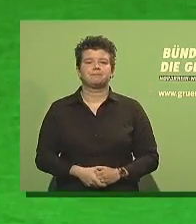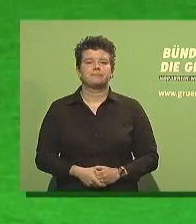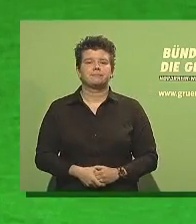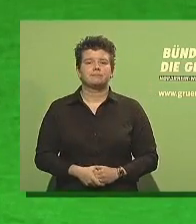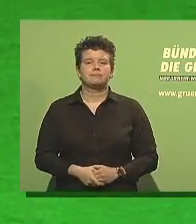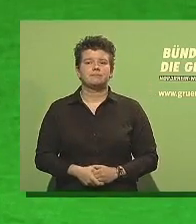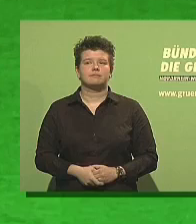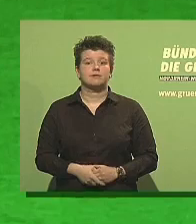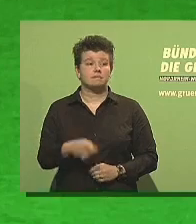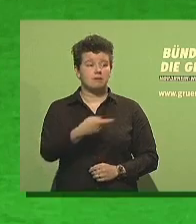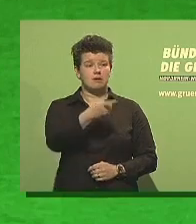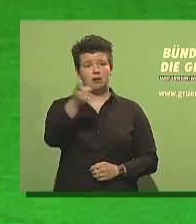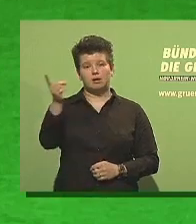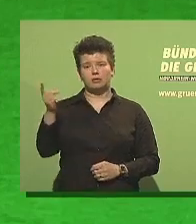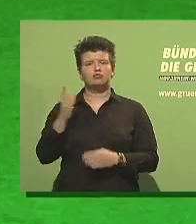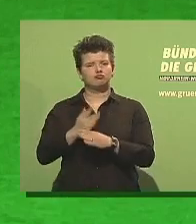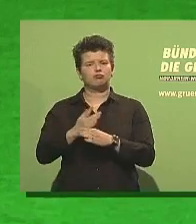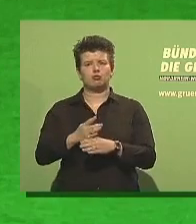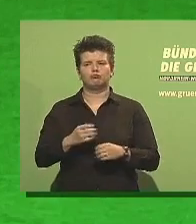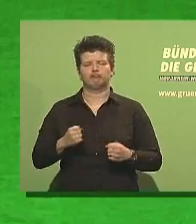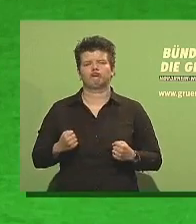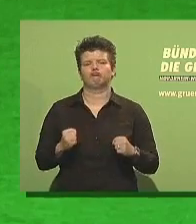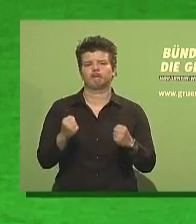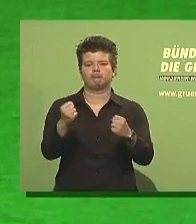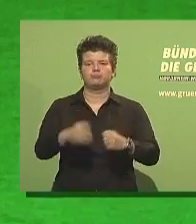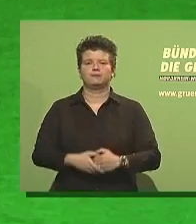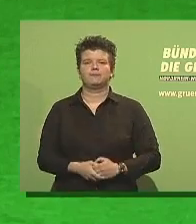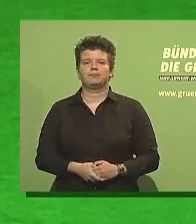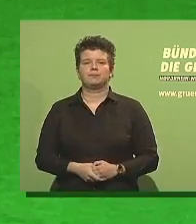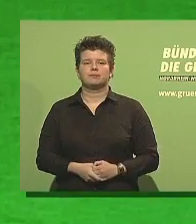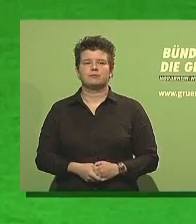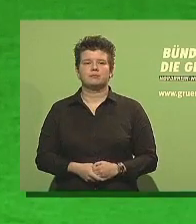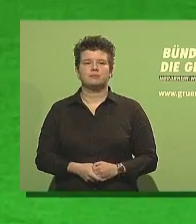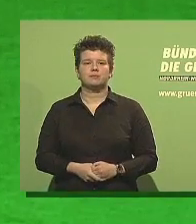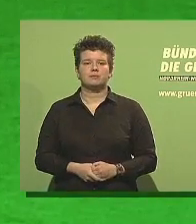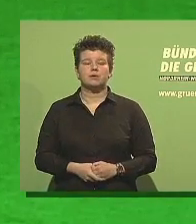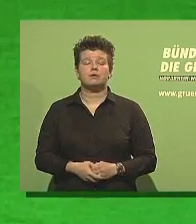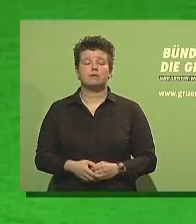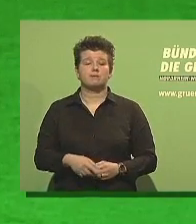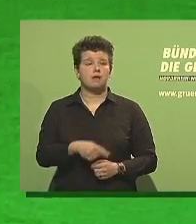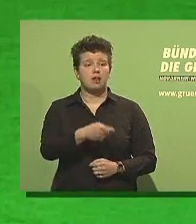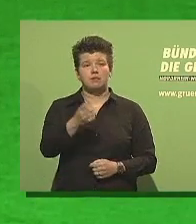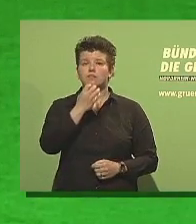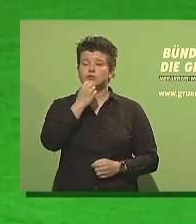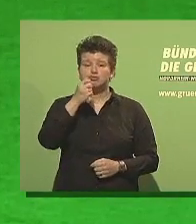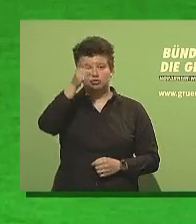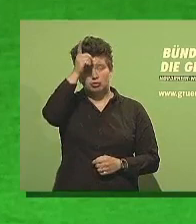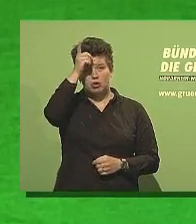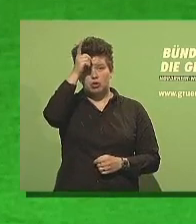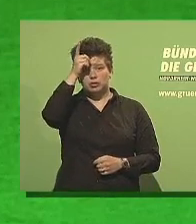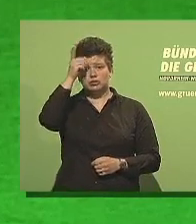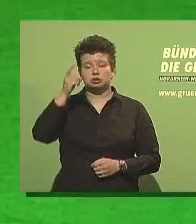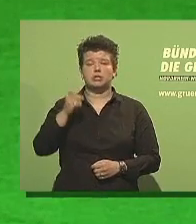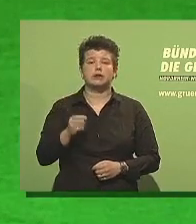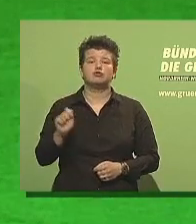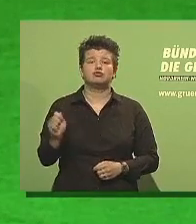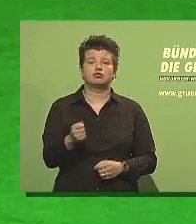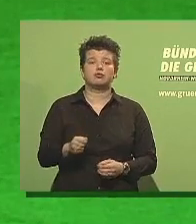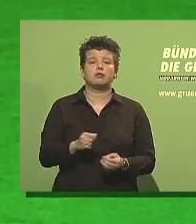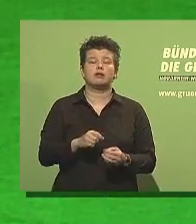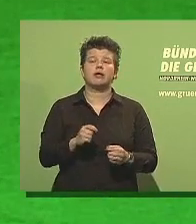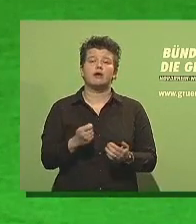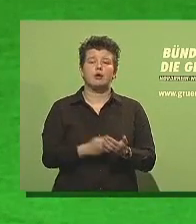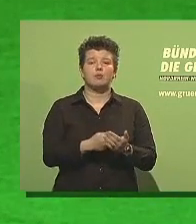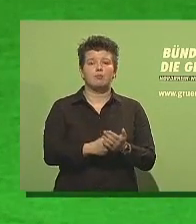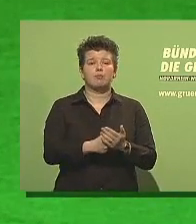Wir arbeiten längst daran. Das bundesweite Ende von Studiengebühren ist zum Greifen nah. Als nächstes sind Bayern und